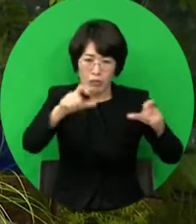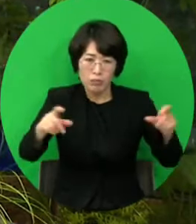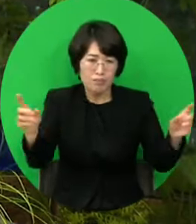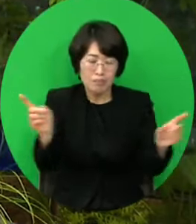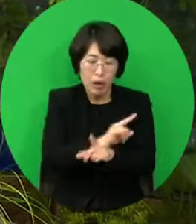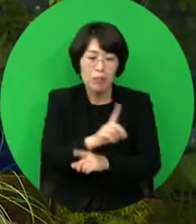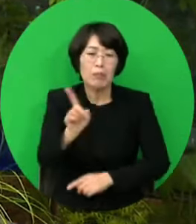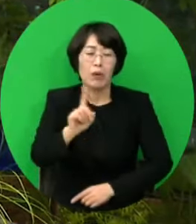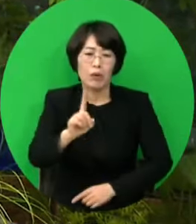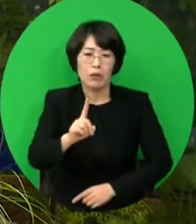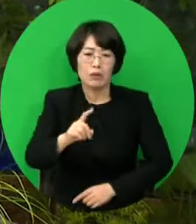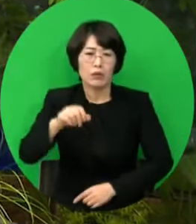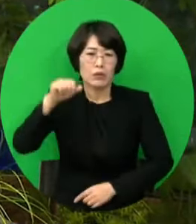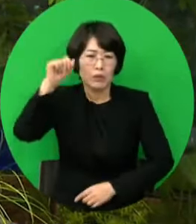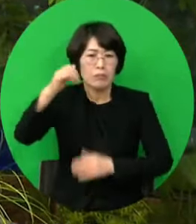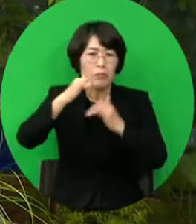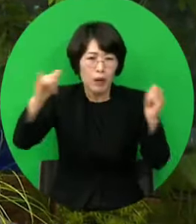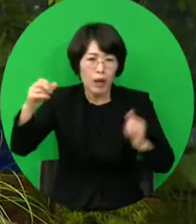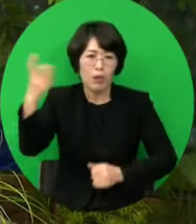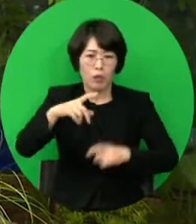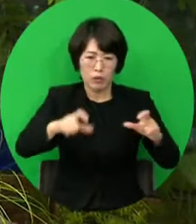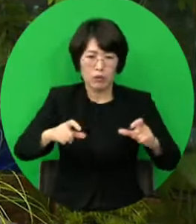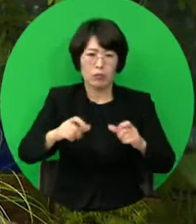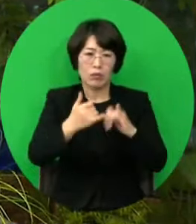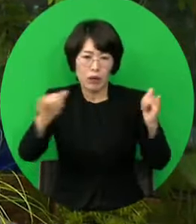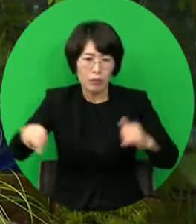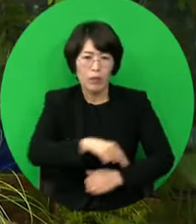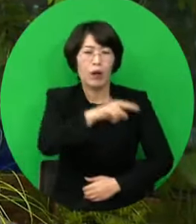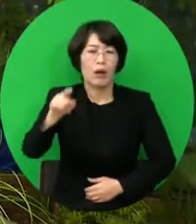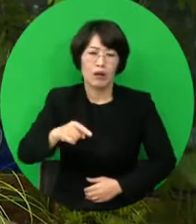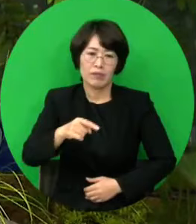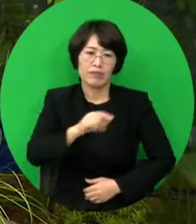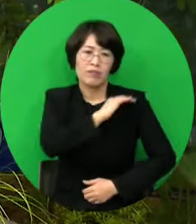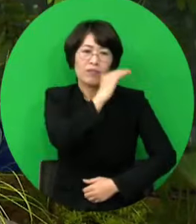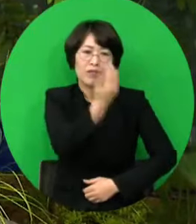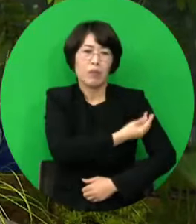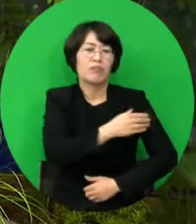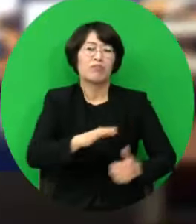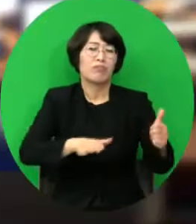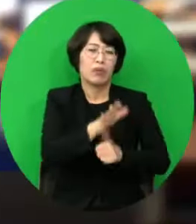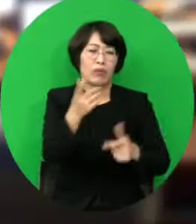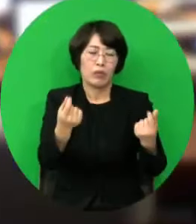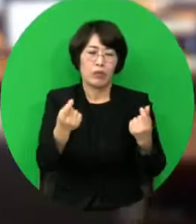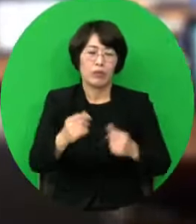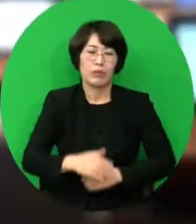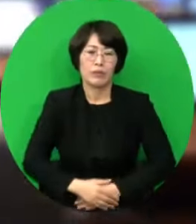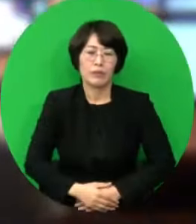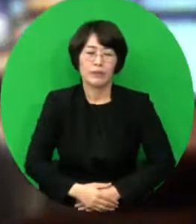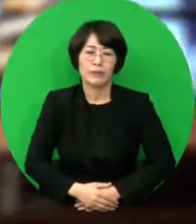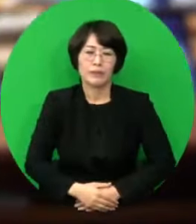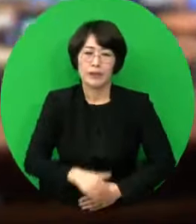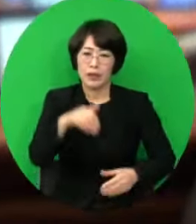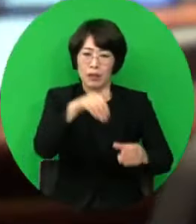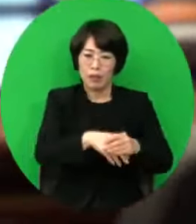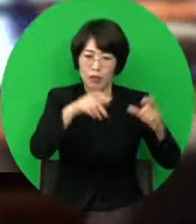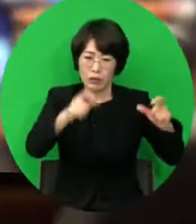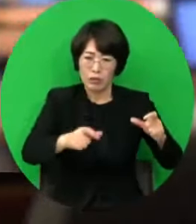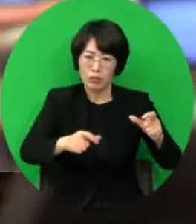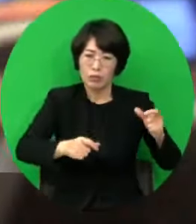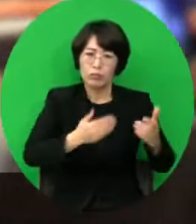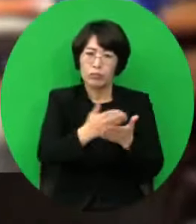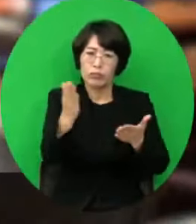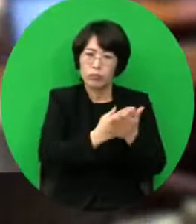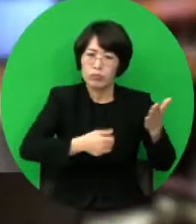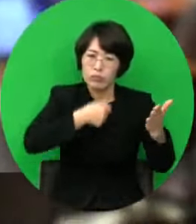것은 출마자는 물론 지역 유권자들에 대한 기본권 침매 사안입니다 선거구 정 문제를